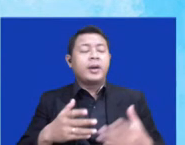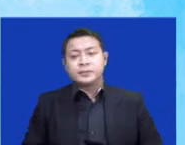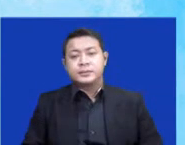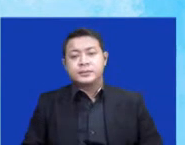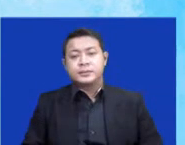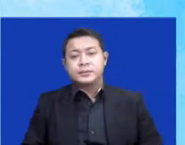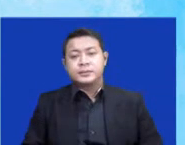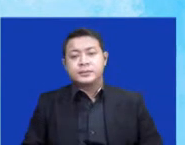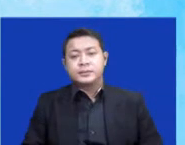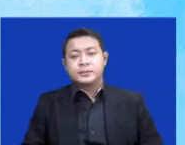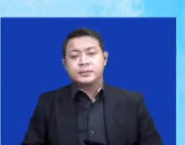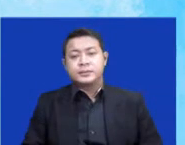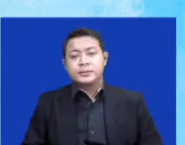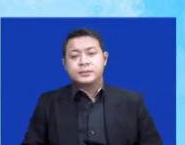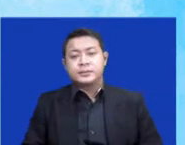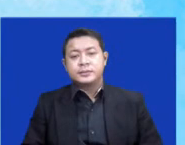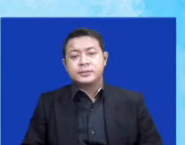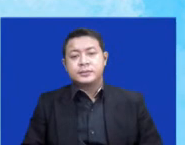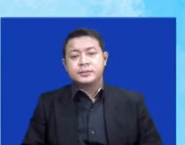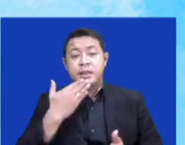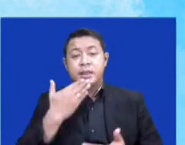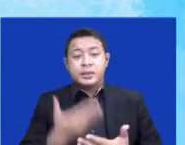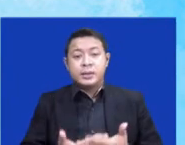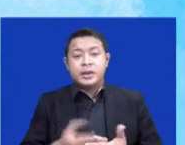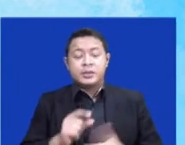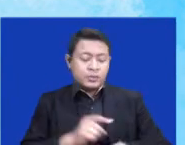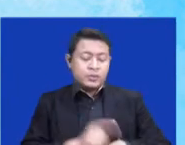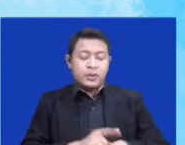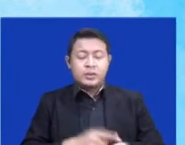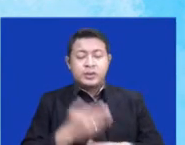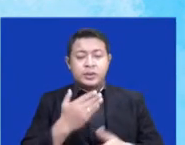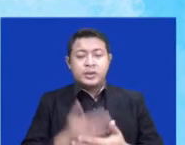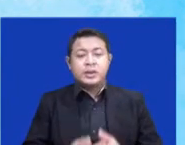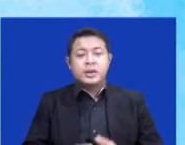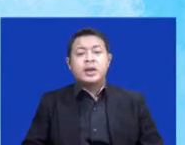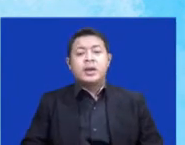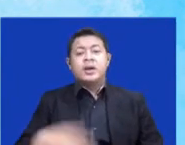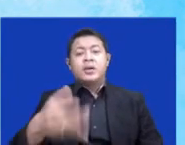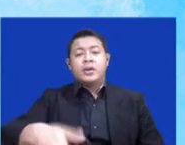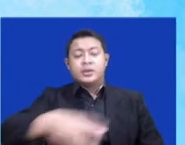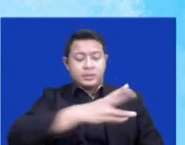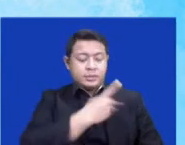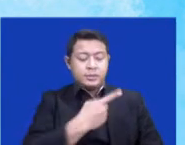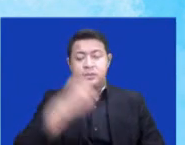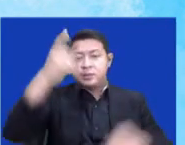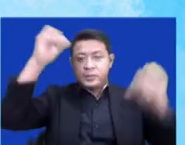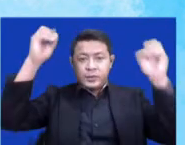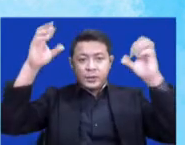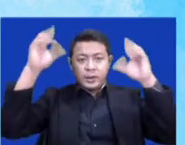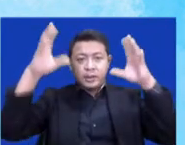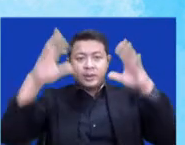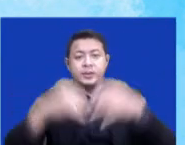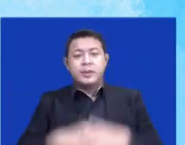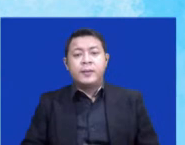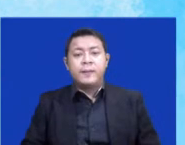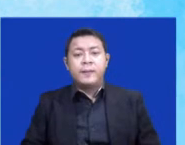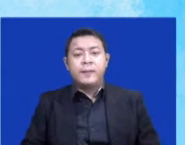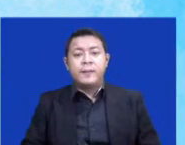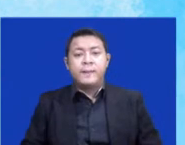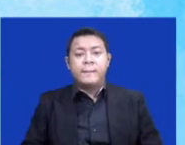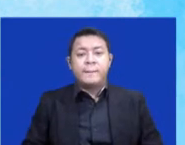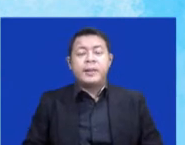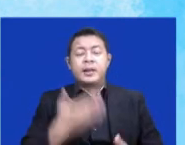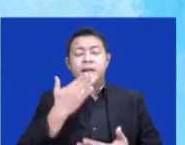Baik, Mbak Brigita, terima kasih atas waktunya. Bismillahirrahmanirrahim. Assalamualaikum warahmatullahi wabarakatuh. Salam sejahtera,